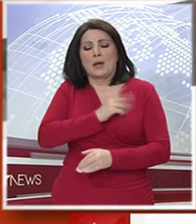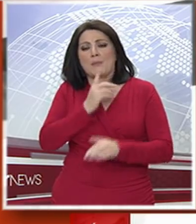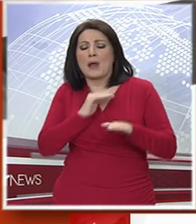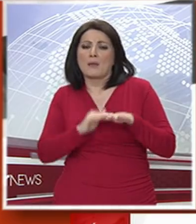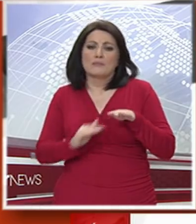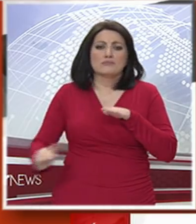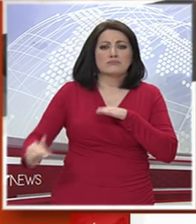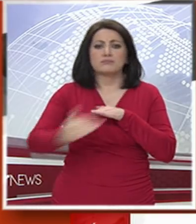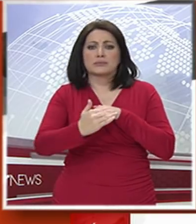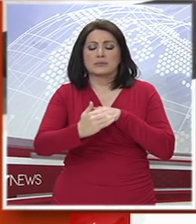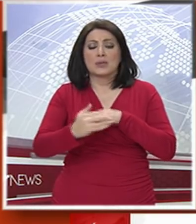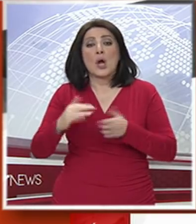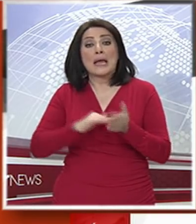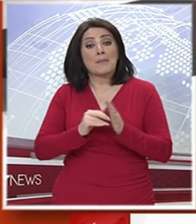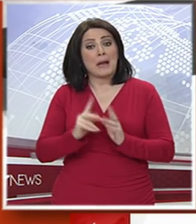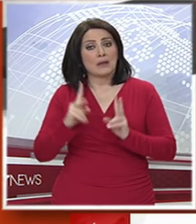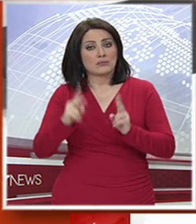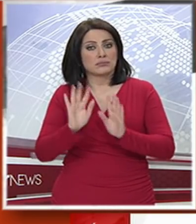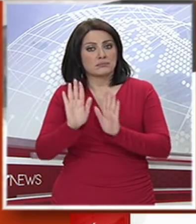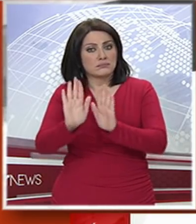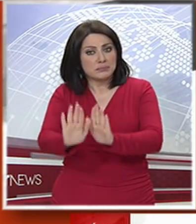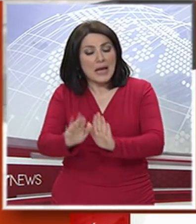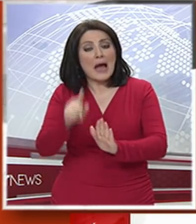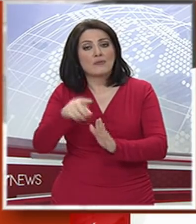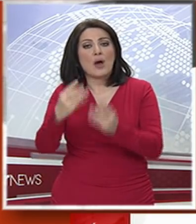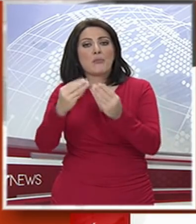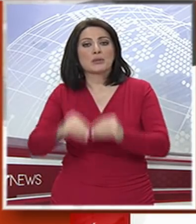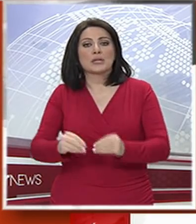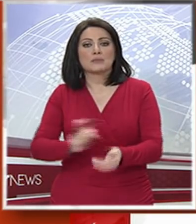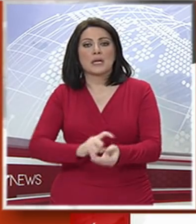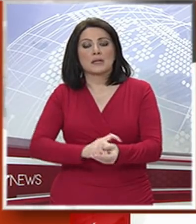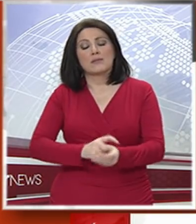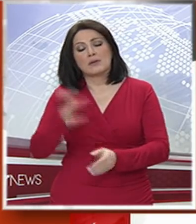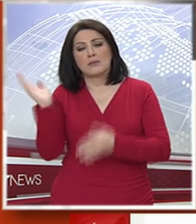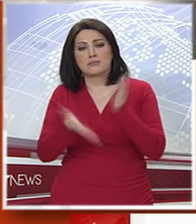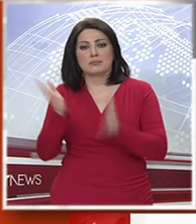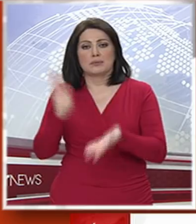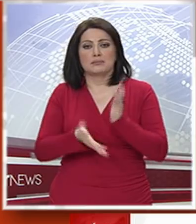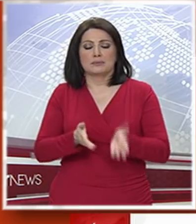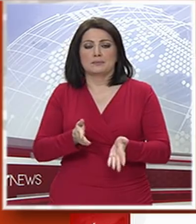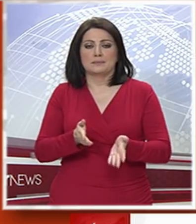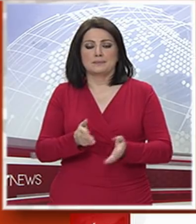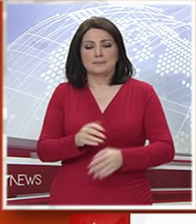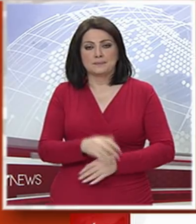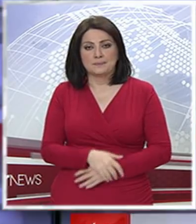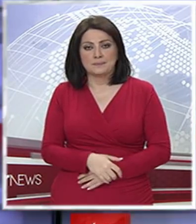ρεύμα. Τον σταμάτησε όμως ο υπάλληλος και αυτό είχε σαν αποτέλεσμα και τον άγριο ξυλοδαρμό